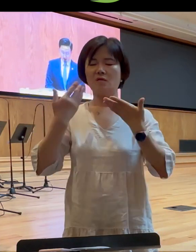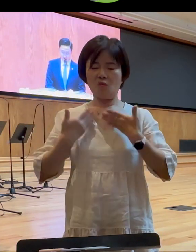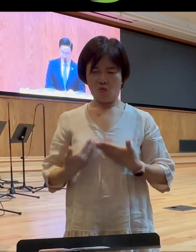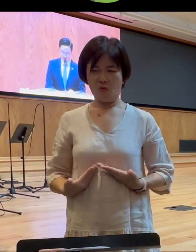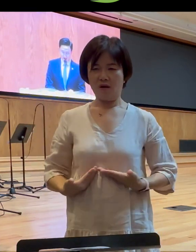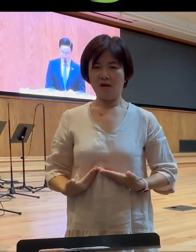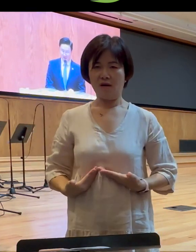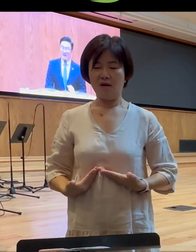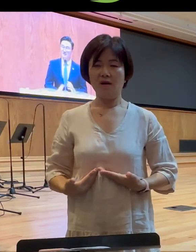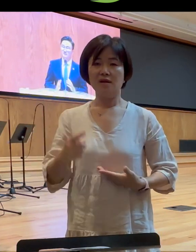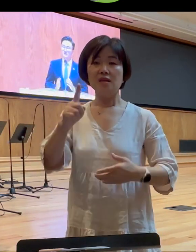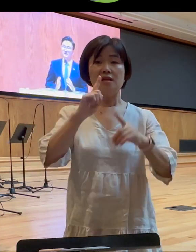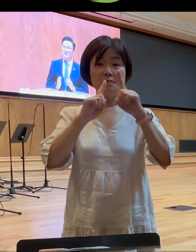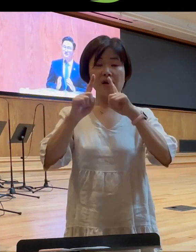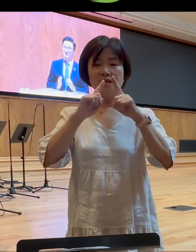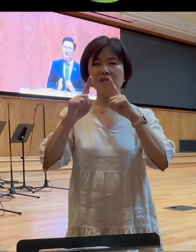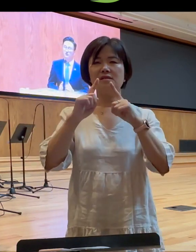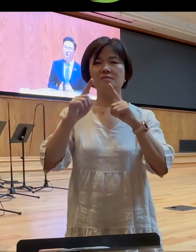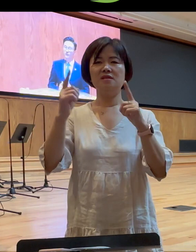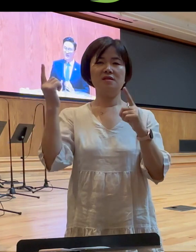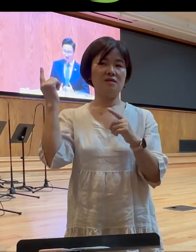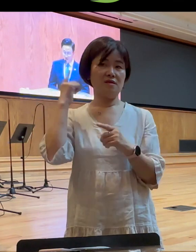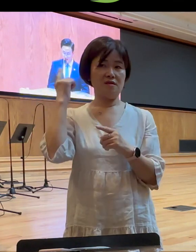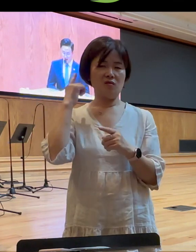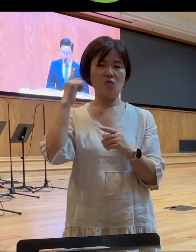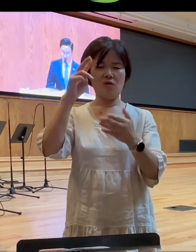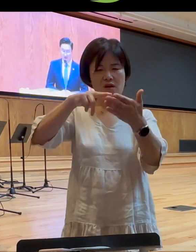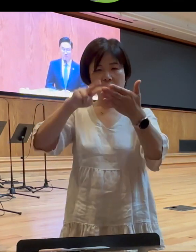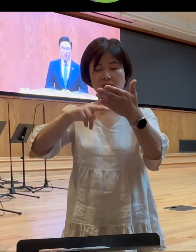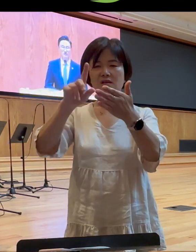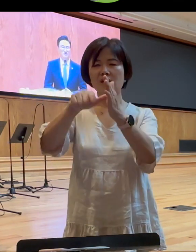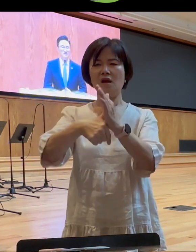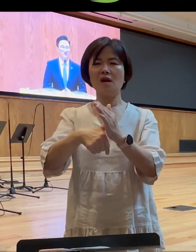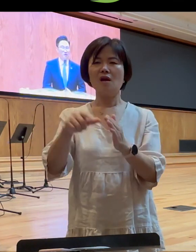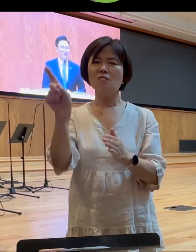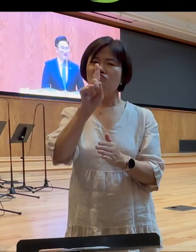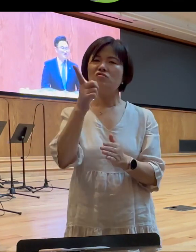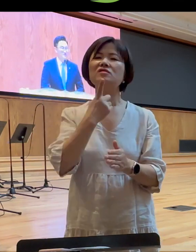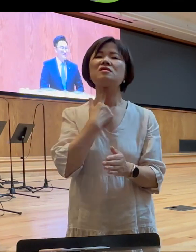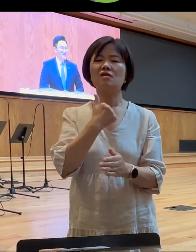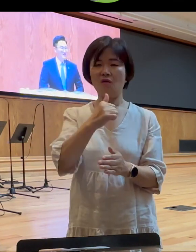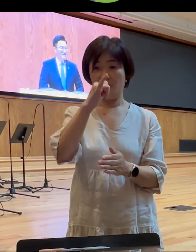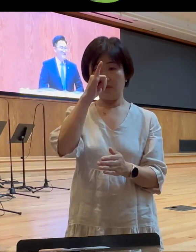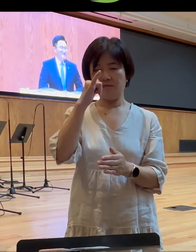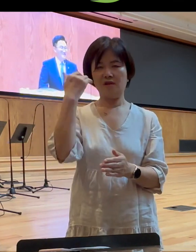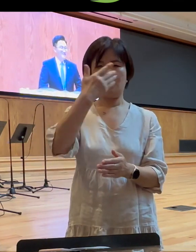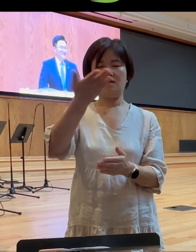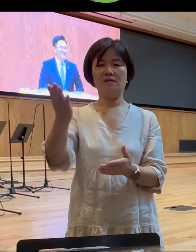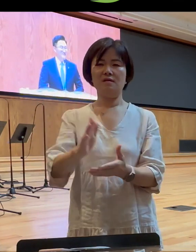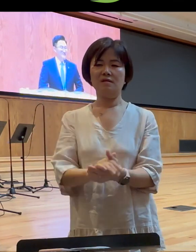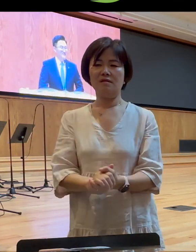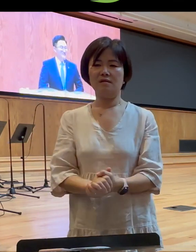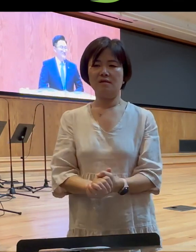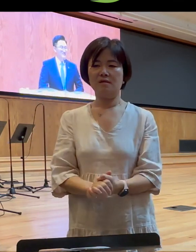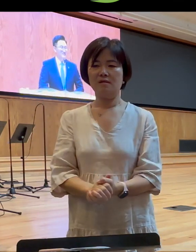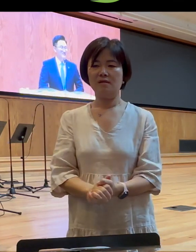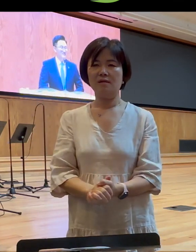고요하라, 이 말씀을 듣고 읽을 때 무엇을 경험했겠습니까?